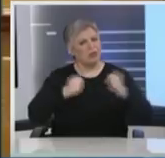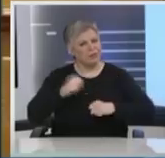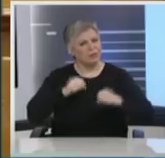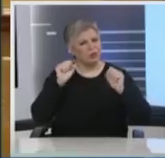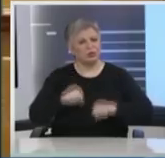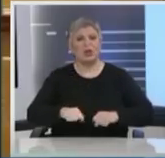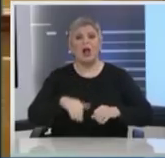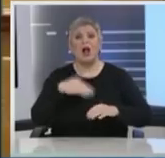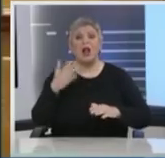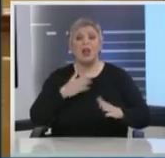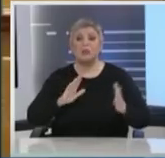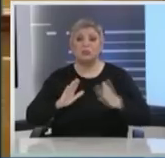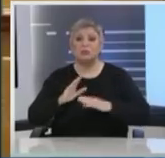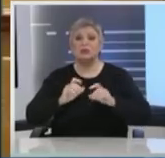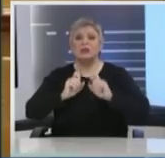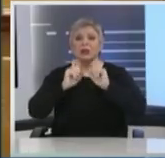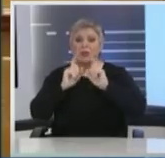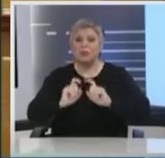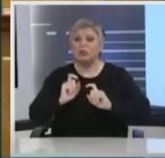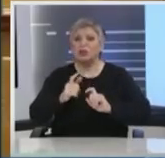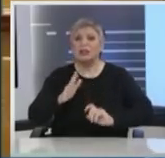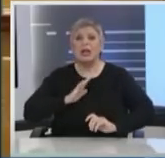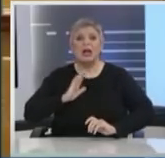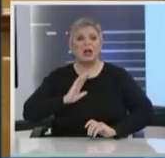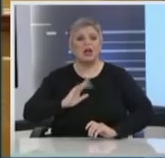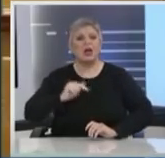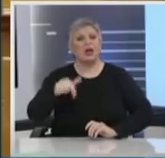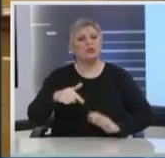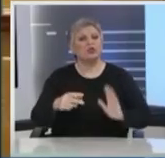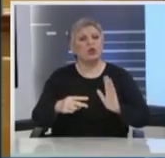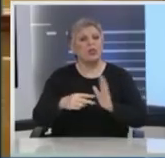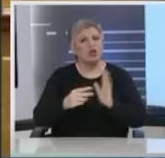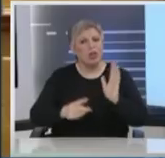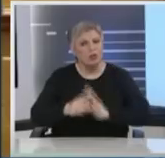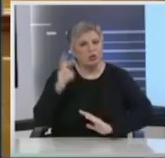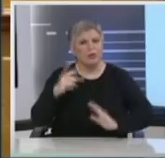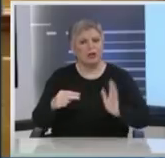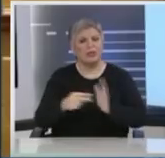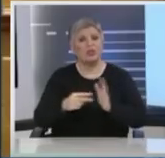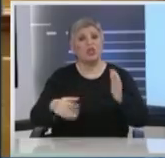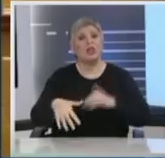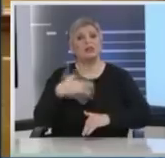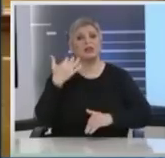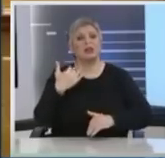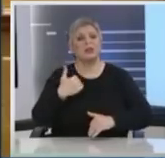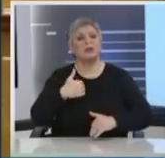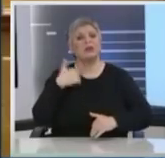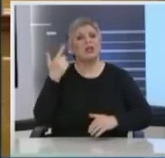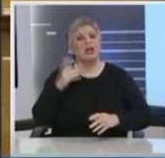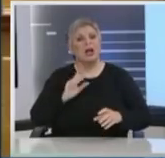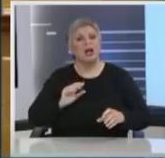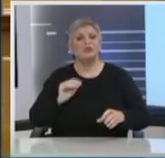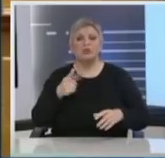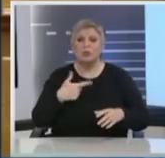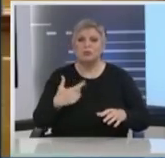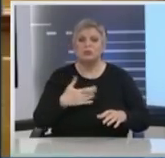τον ελληνικό λαό. Και αυτή τη λαϊκή εντολή έδωσε το 12 και το 15. Να βρεθούμε σε αυτό το κοινοβούλιο άνθρωποι που